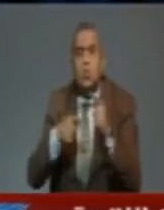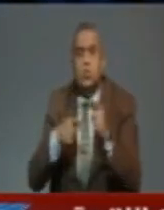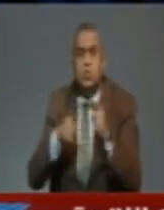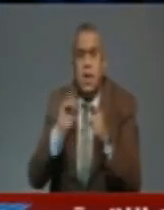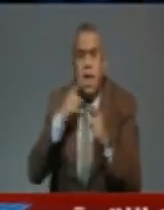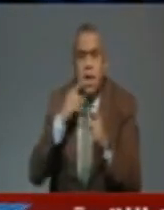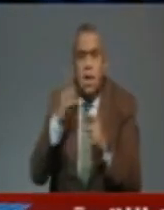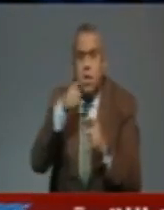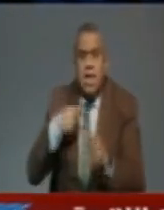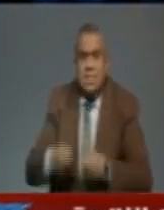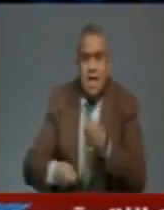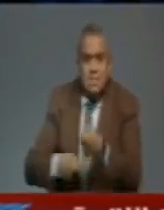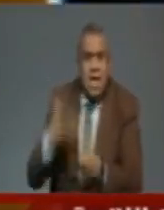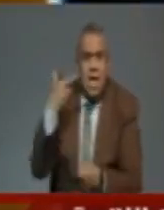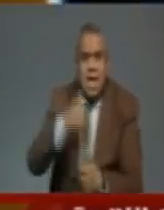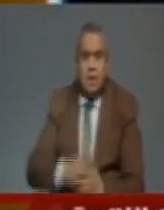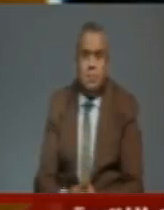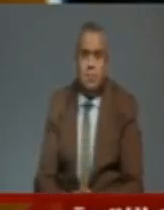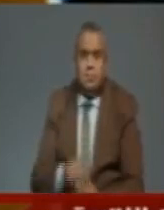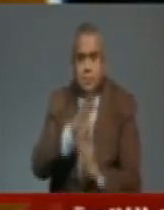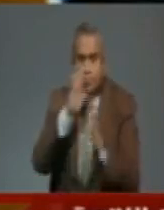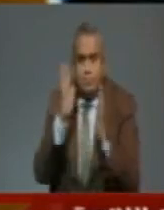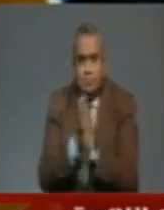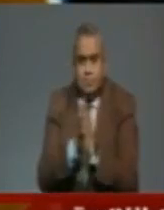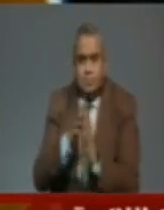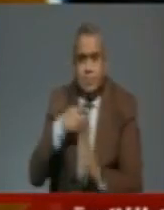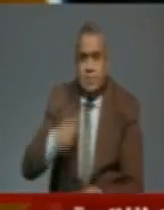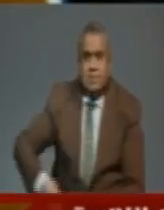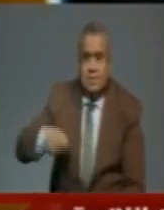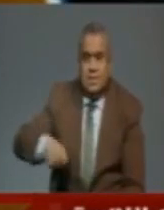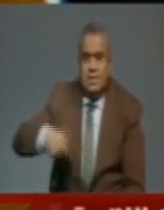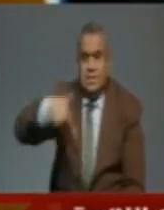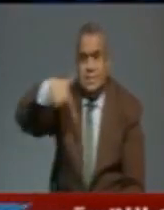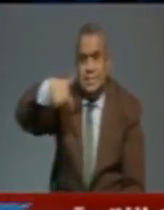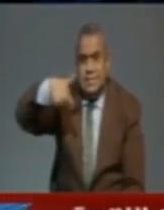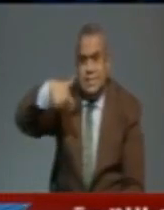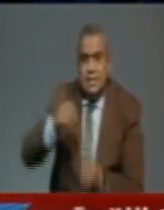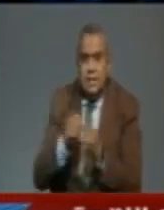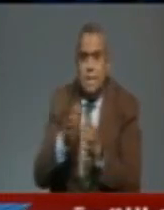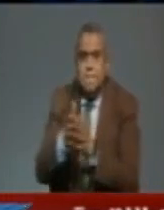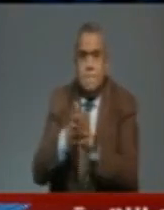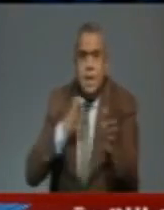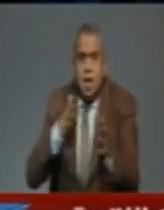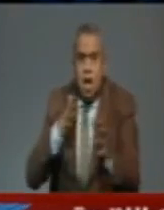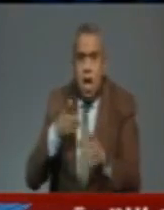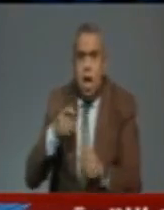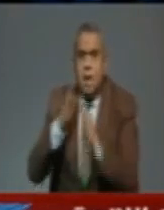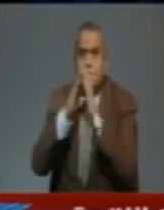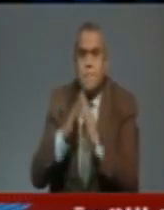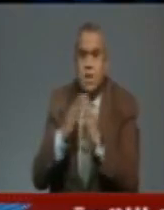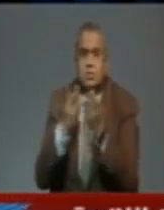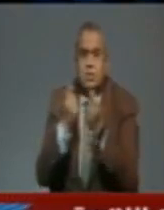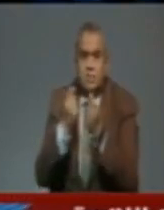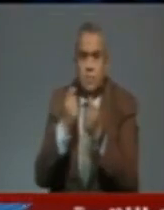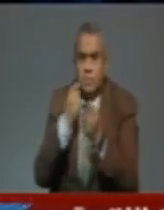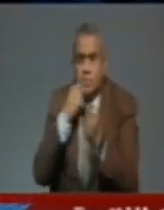بكام؟ كل ده يا فندم ب 60 مليار جنيه مصري. ماشي، يعني ال 5 مليار